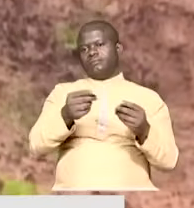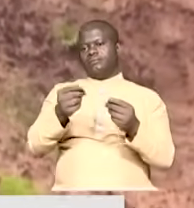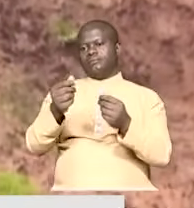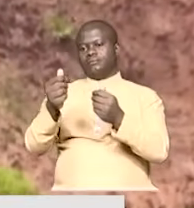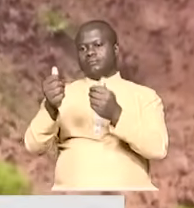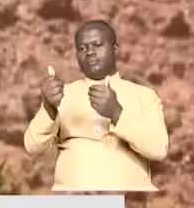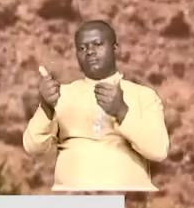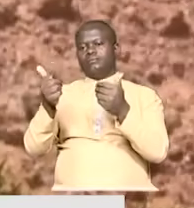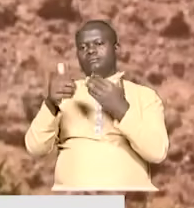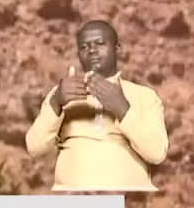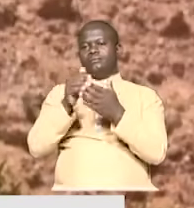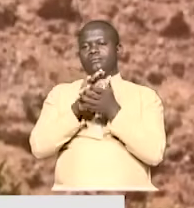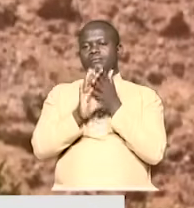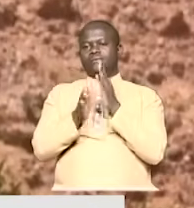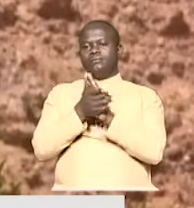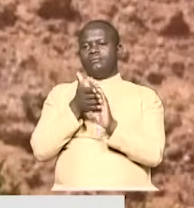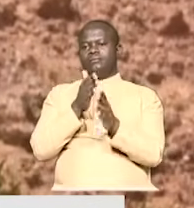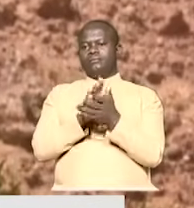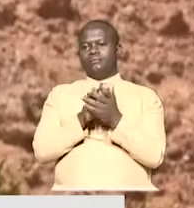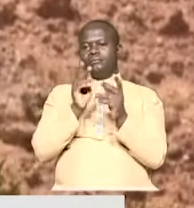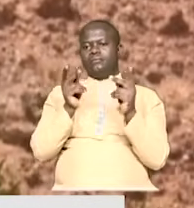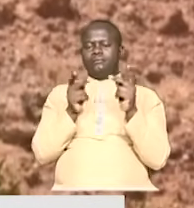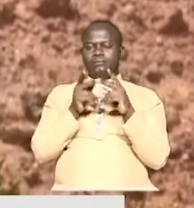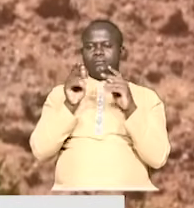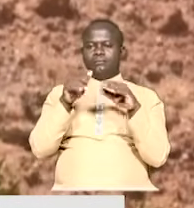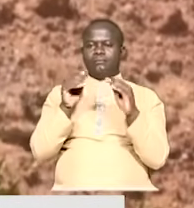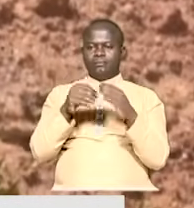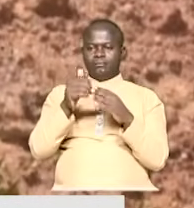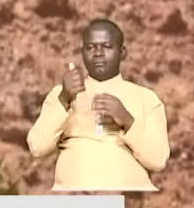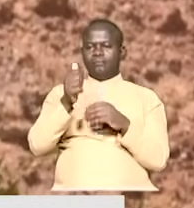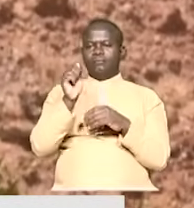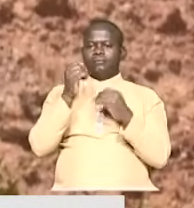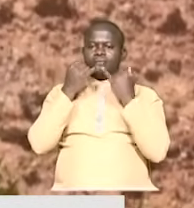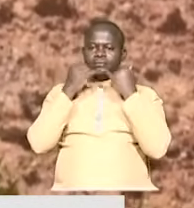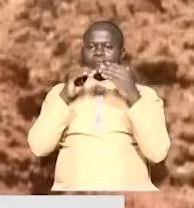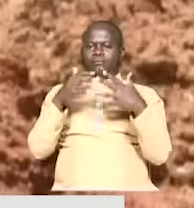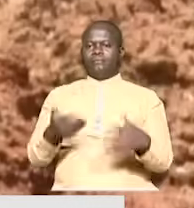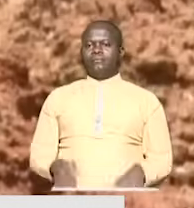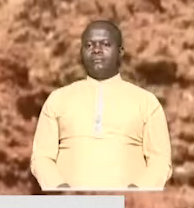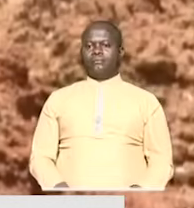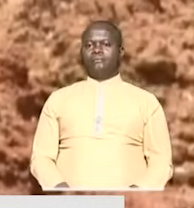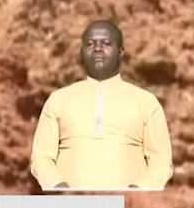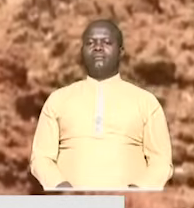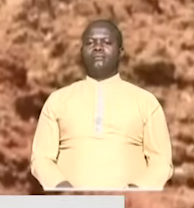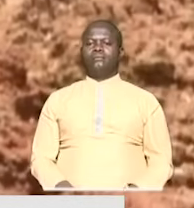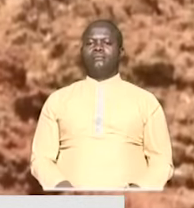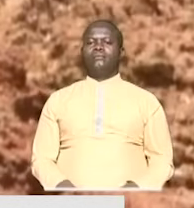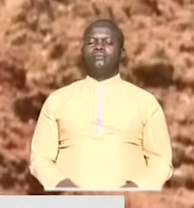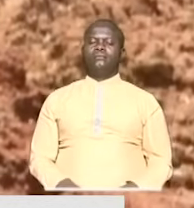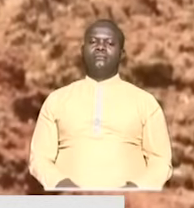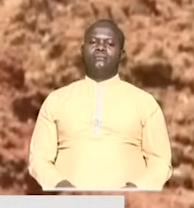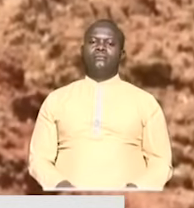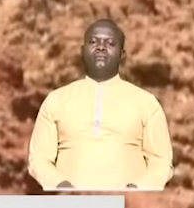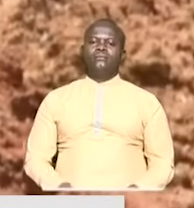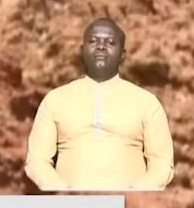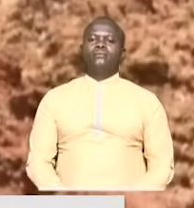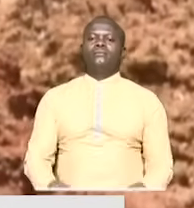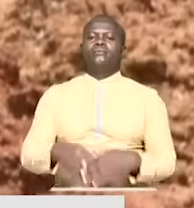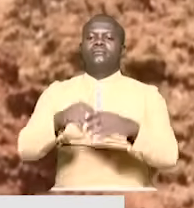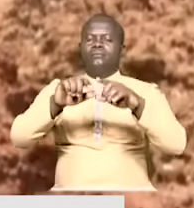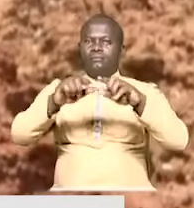igishanga kigasiba aho abaturage bahingaga imyaka yabo baratubwira uko byagenze igitaka abashinwa aho